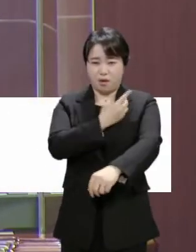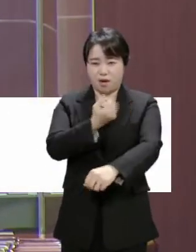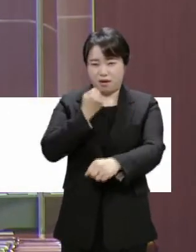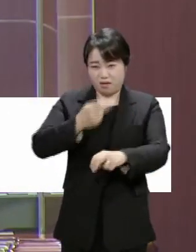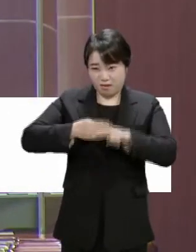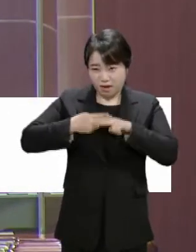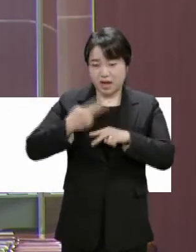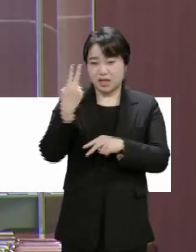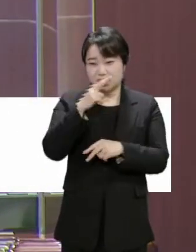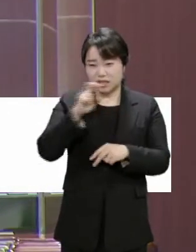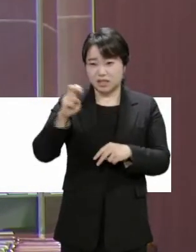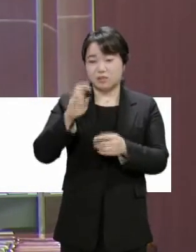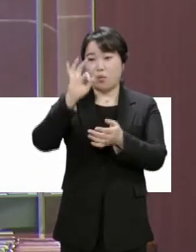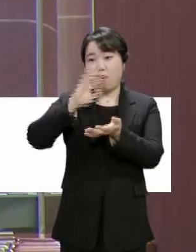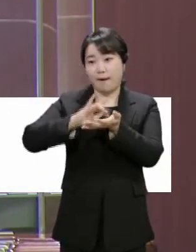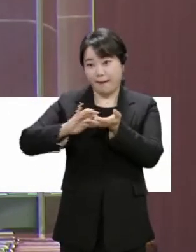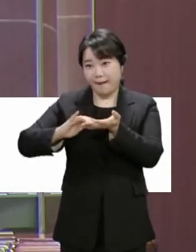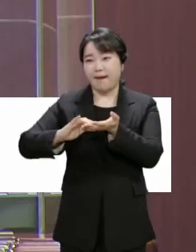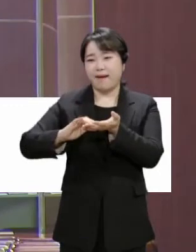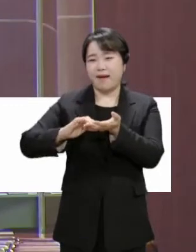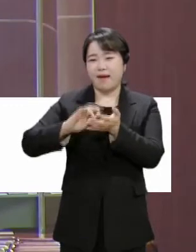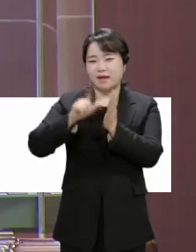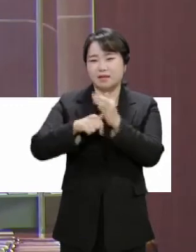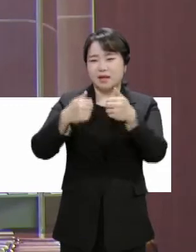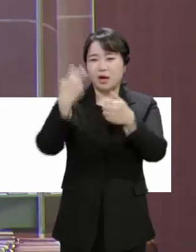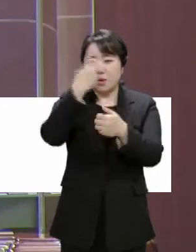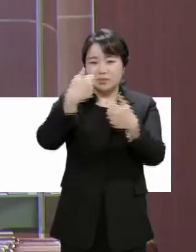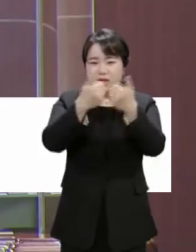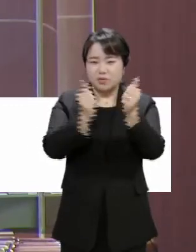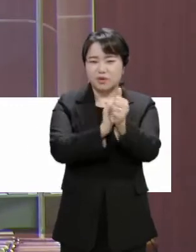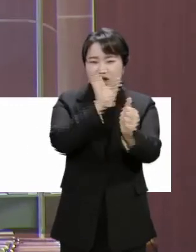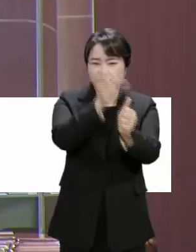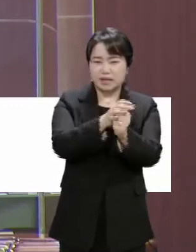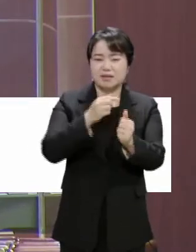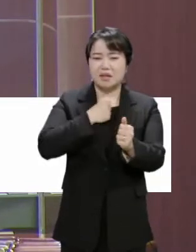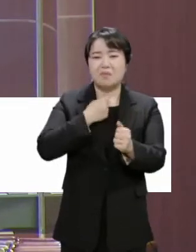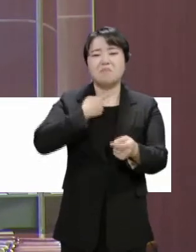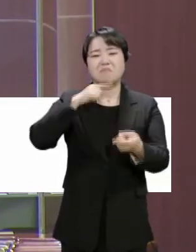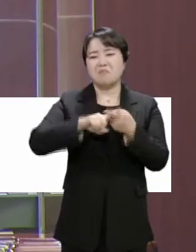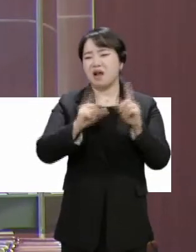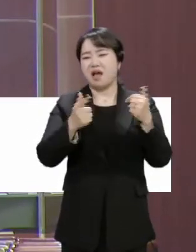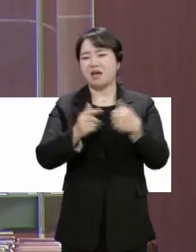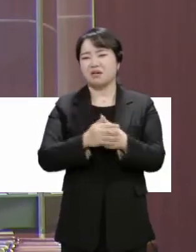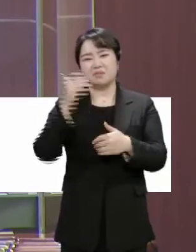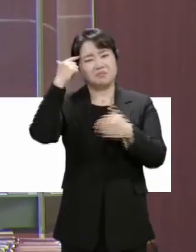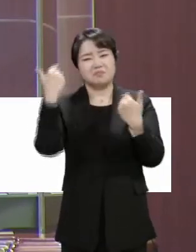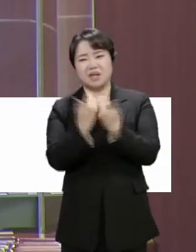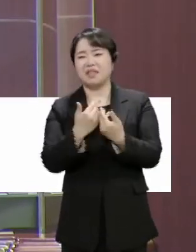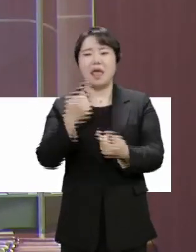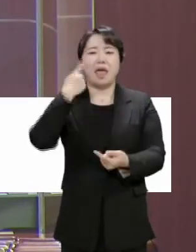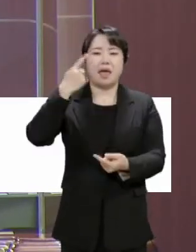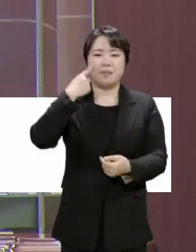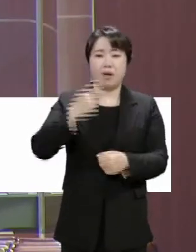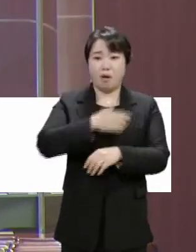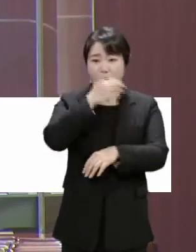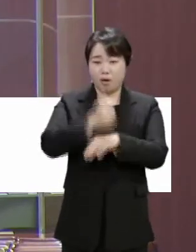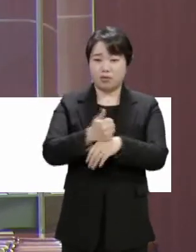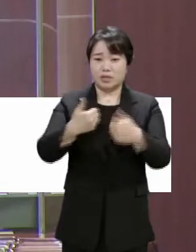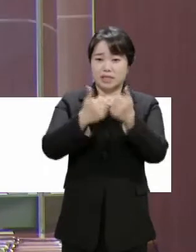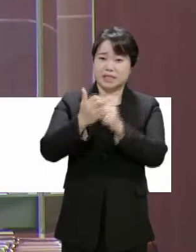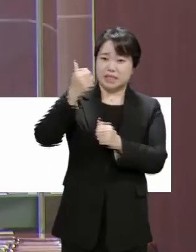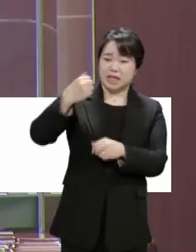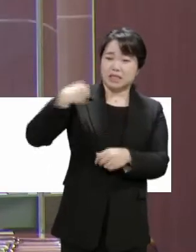회계연도 결산검사위원을 자기 마음에 안 든다고 찬반 투표를 한다고 하면 도대체 의장을 왜 선출했으며 의장의 역할은